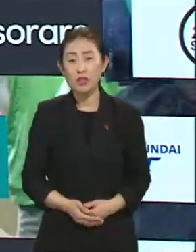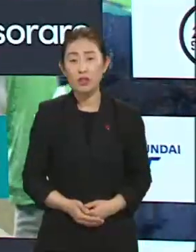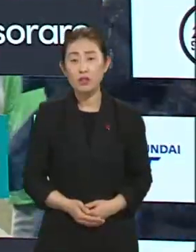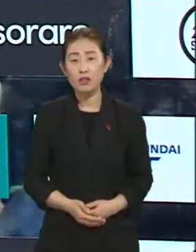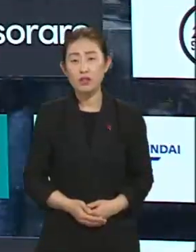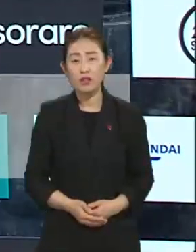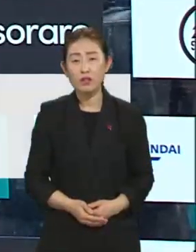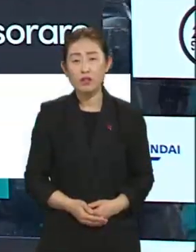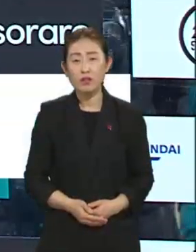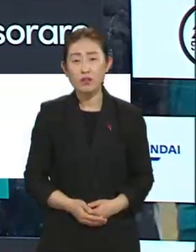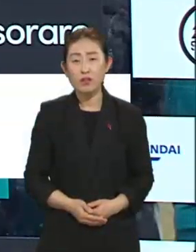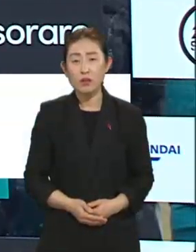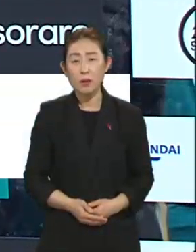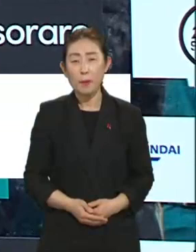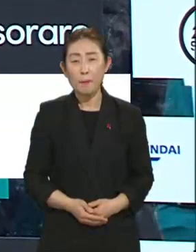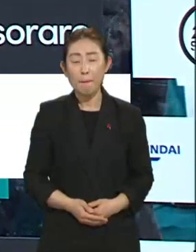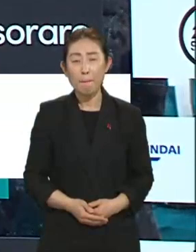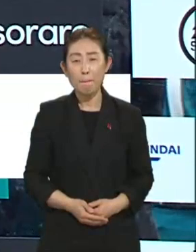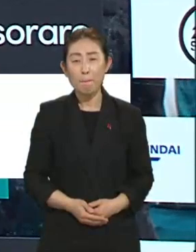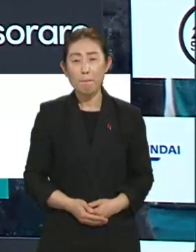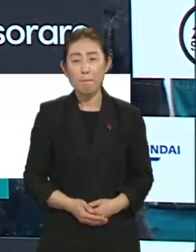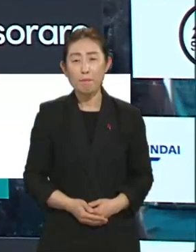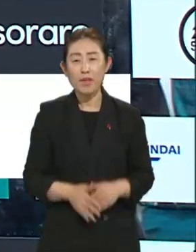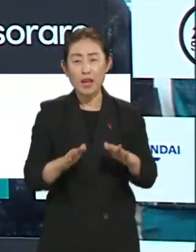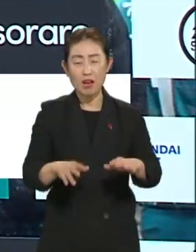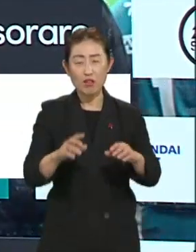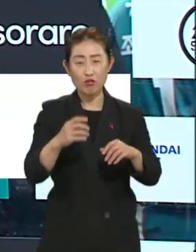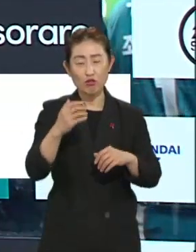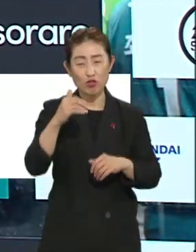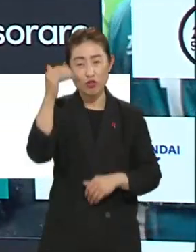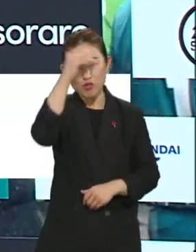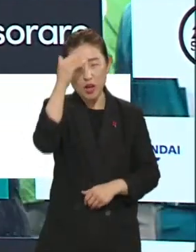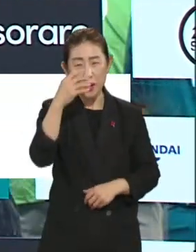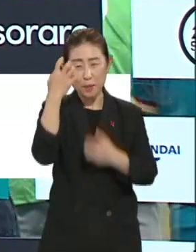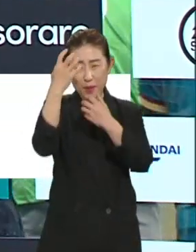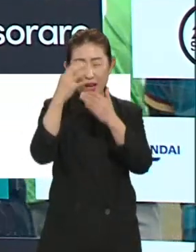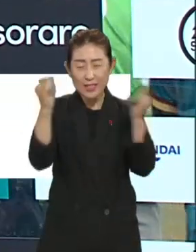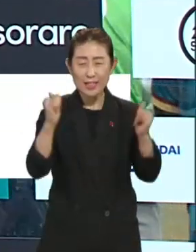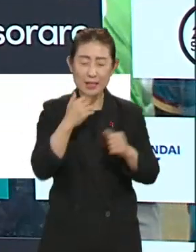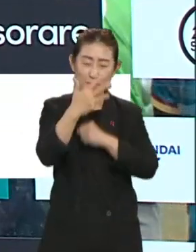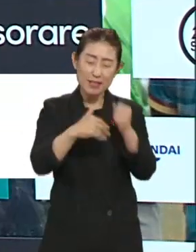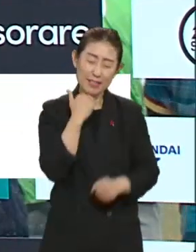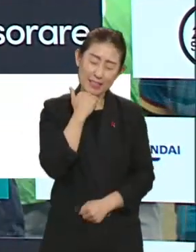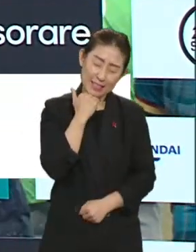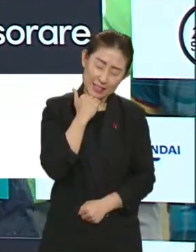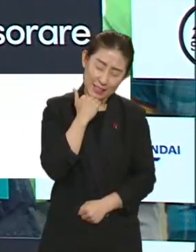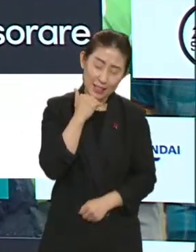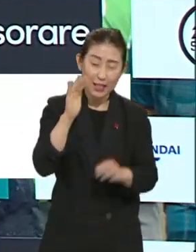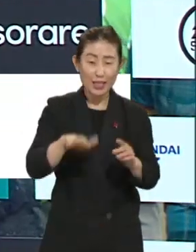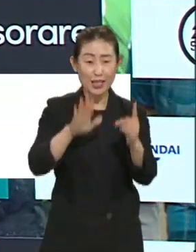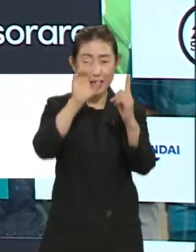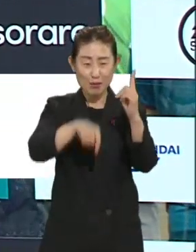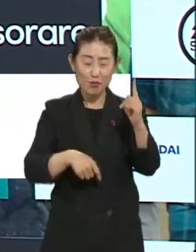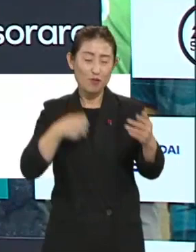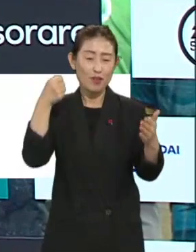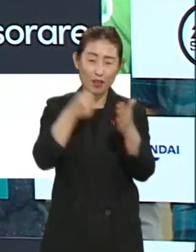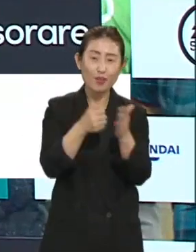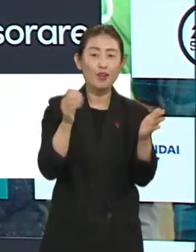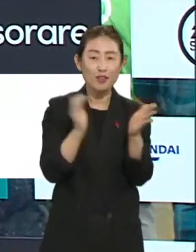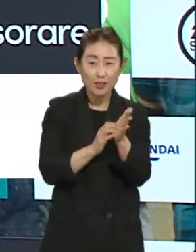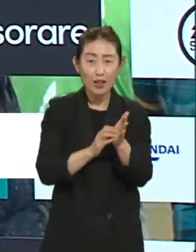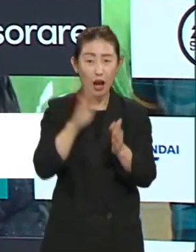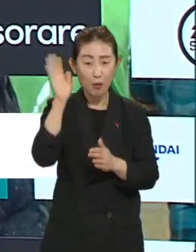이상을 바라는 게 저희 목표고 팬들이 지금 8년의 기다림으로 여기까지 왔는데 두 번 다시는 또 다시 아픔을 겪지